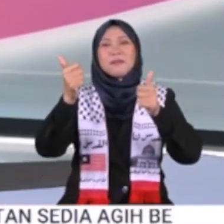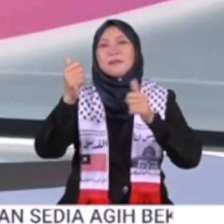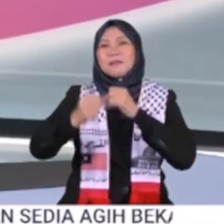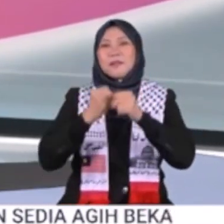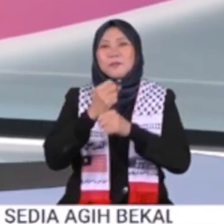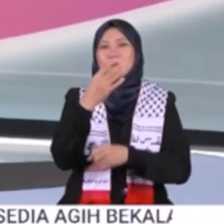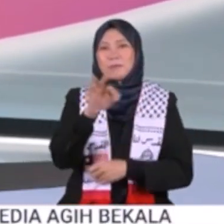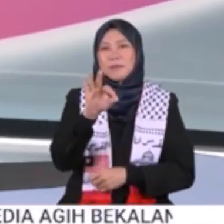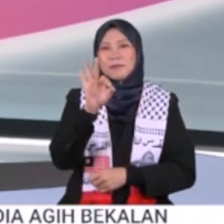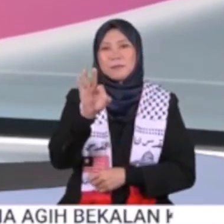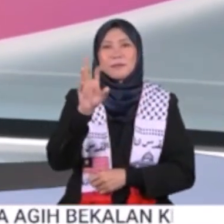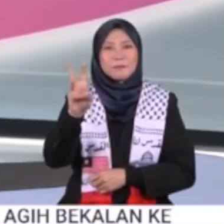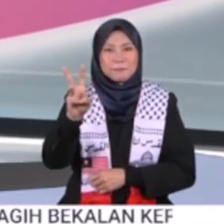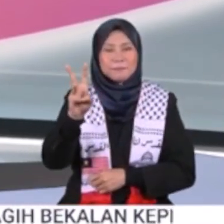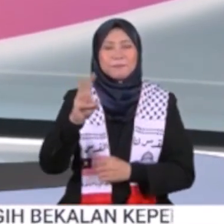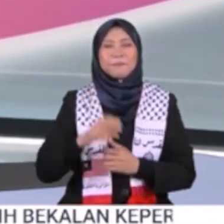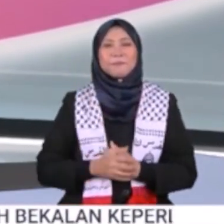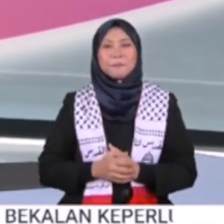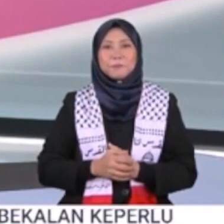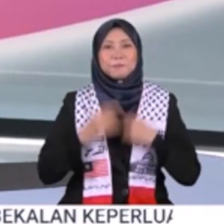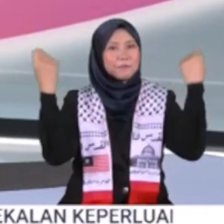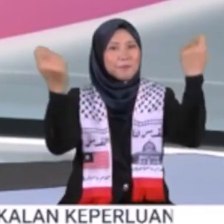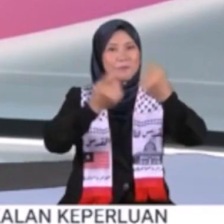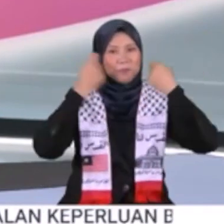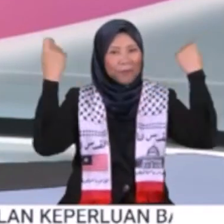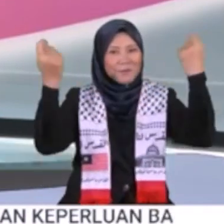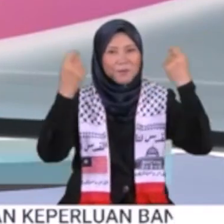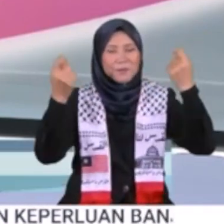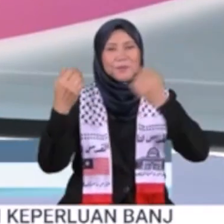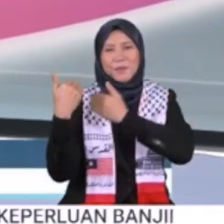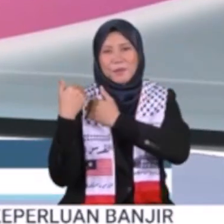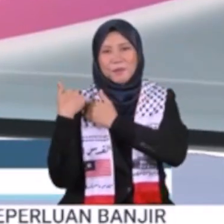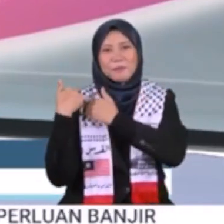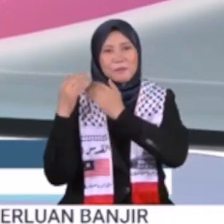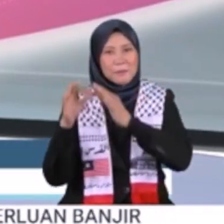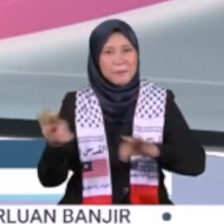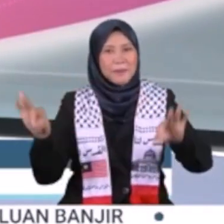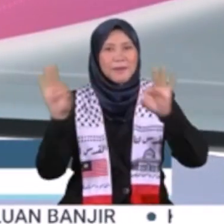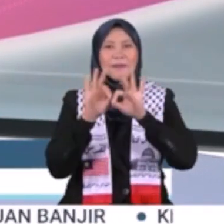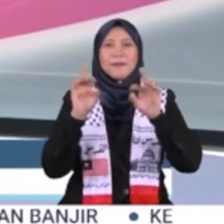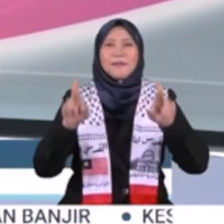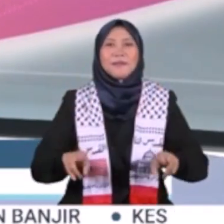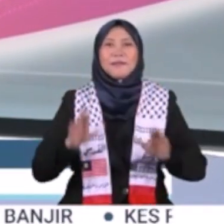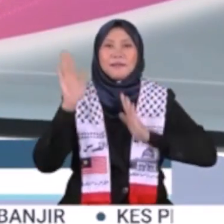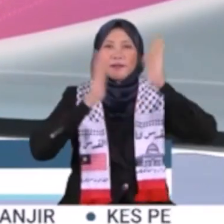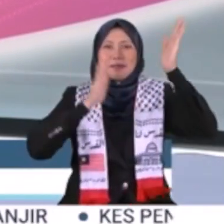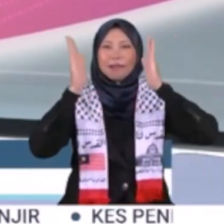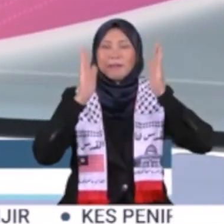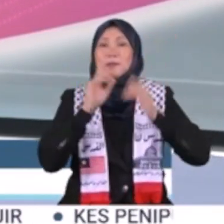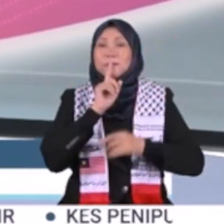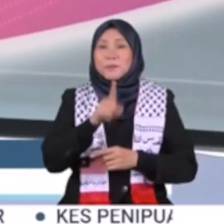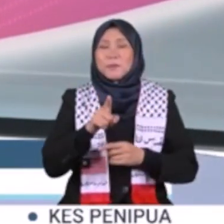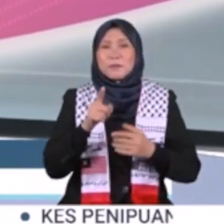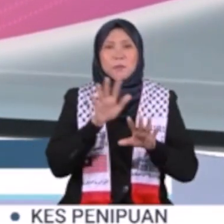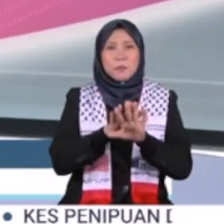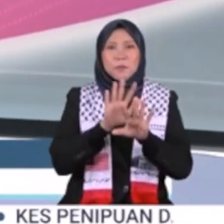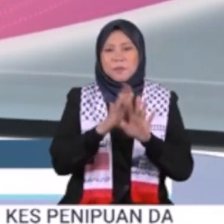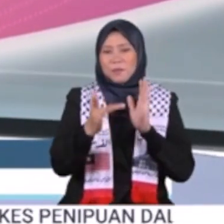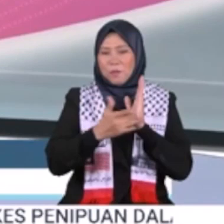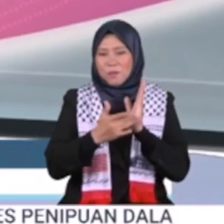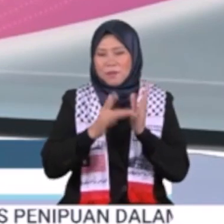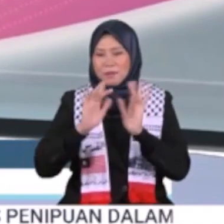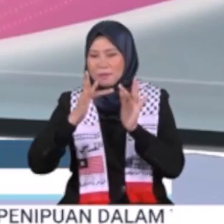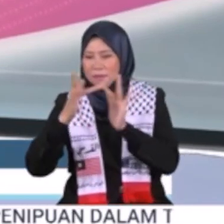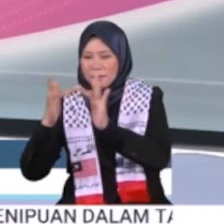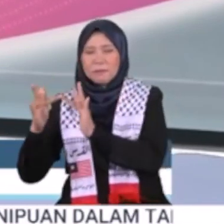tahun 1996. Ia pastinya disambut dengan peranannya sebagai platform utama kepada rakyat Malaysia. Meskipun kepesatan teknologi